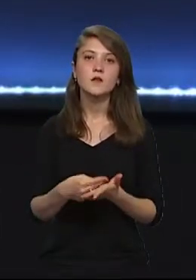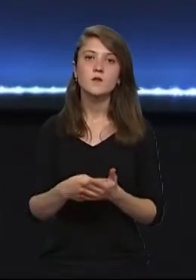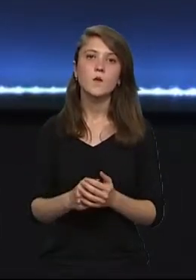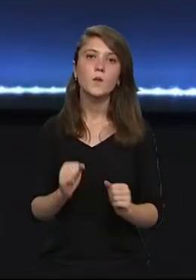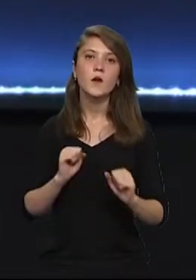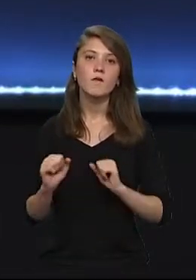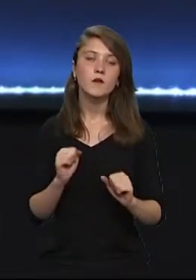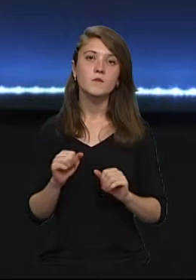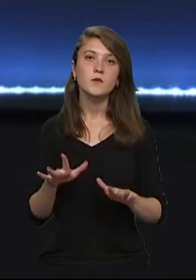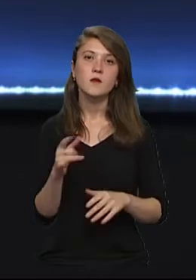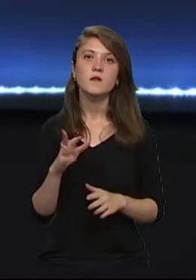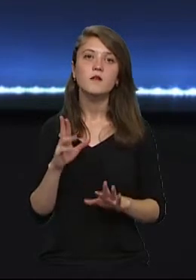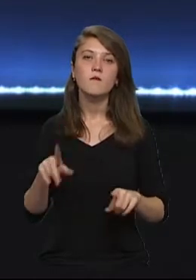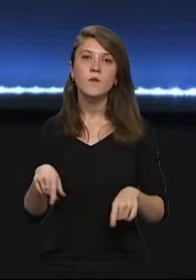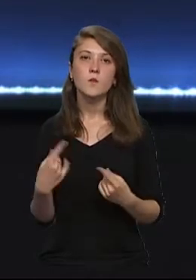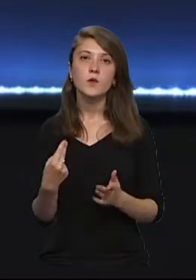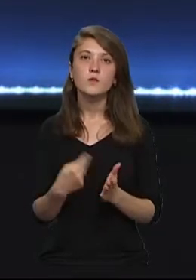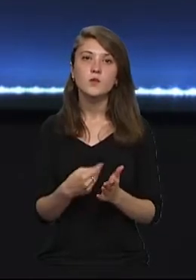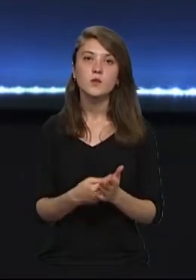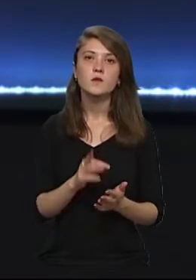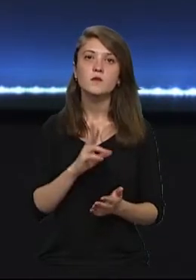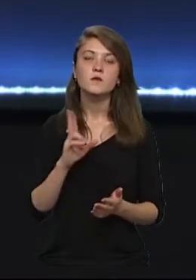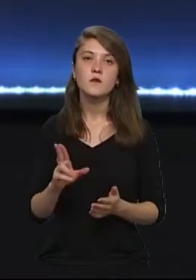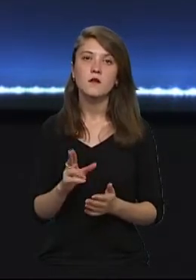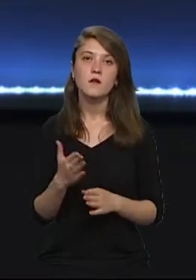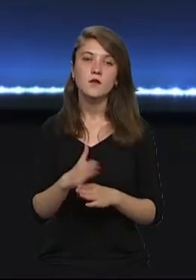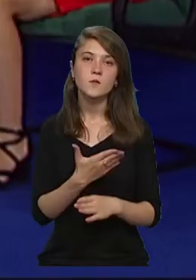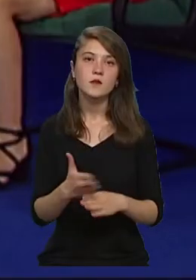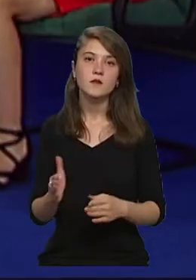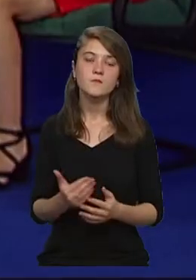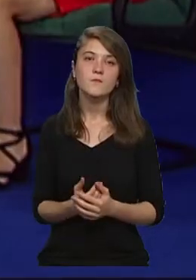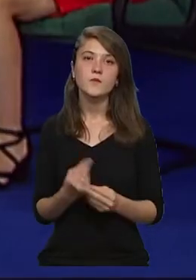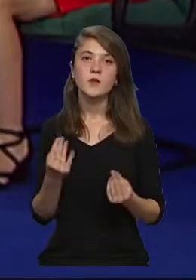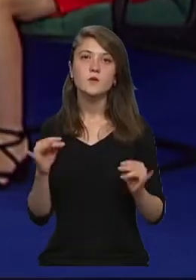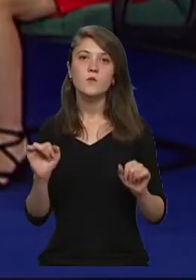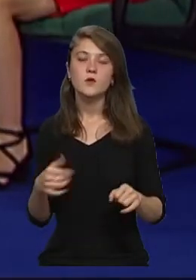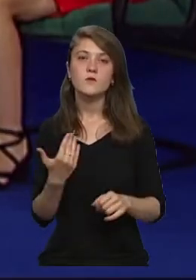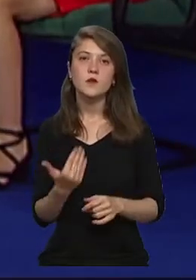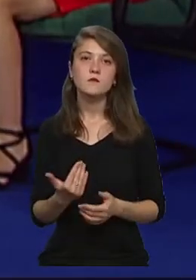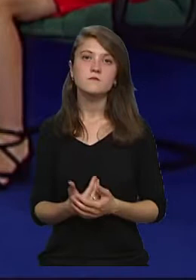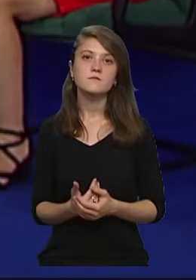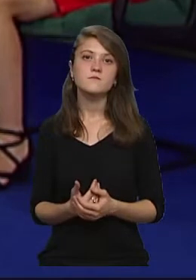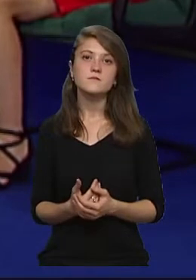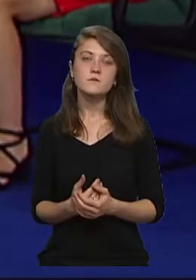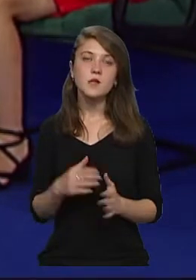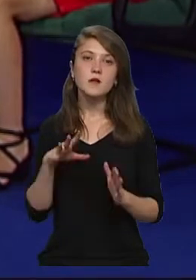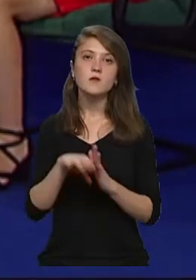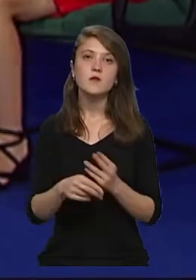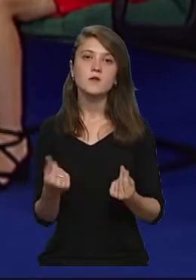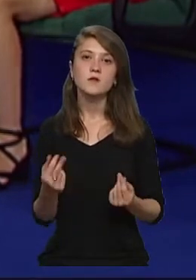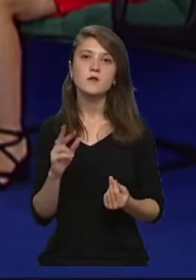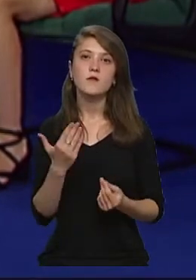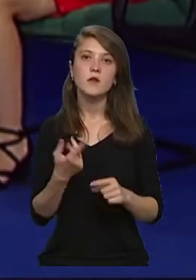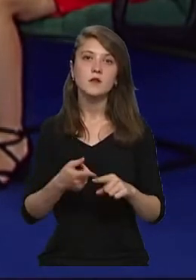міської ради, як формується бюджет, як розподіляється, не дивно, і так? Чи можуть вони залучати кошти, як вони